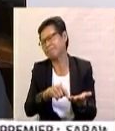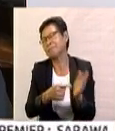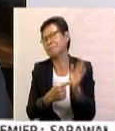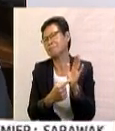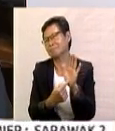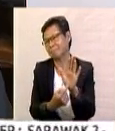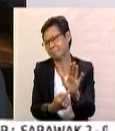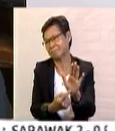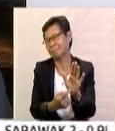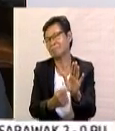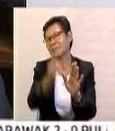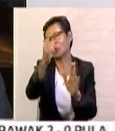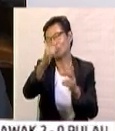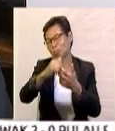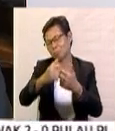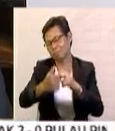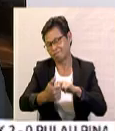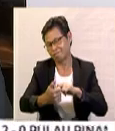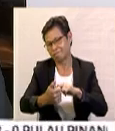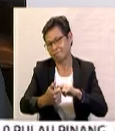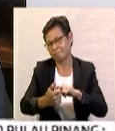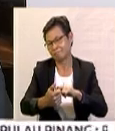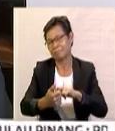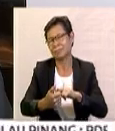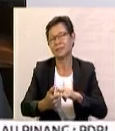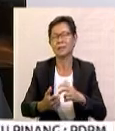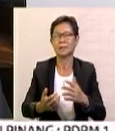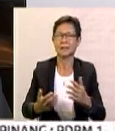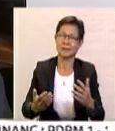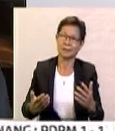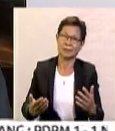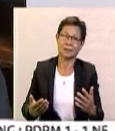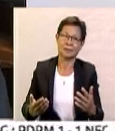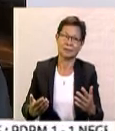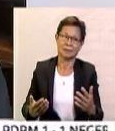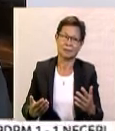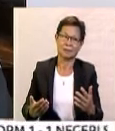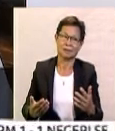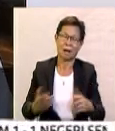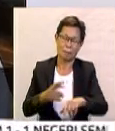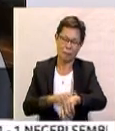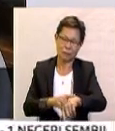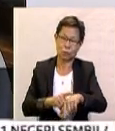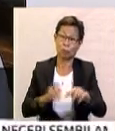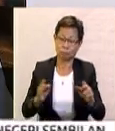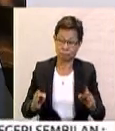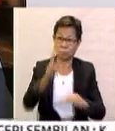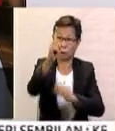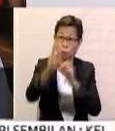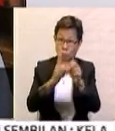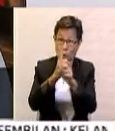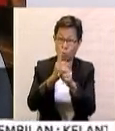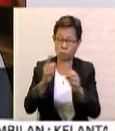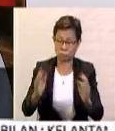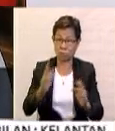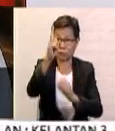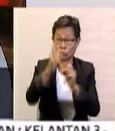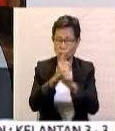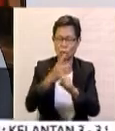merupakan satu masalah yang insyaAllah dalam tempoh setahun ini kita akan